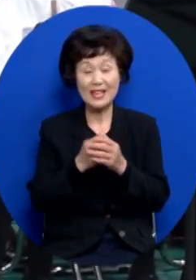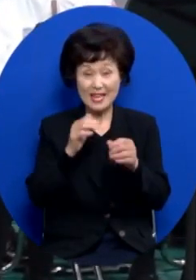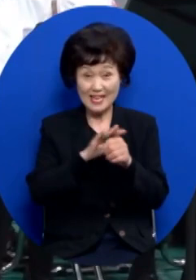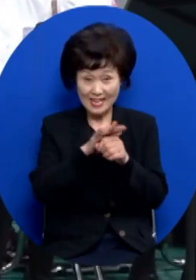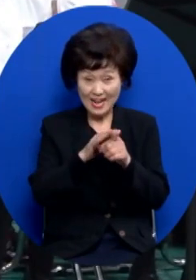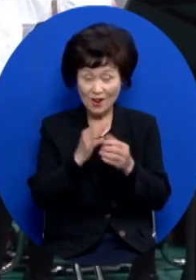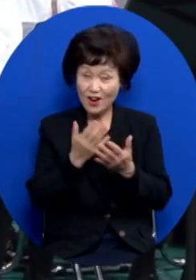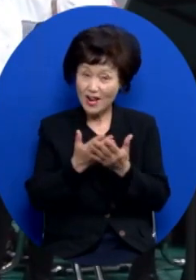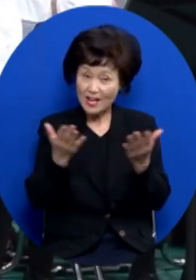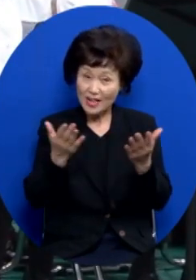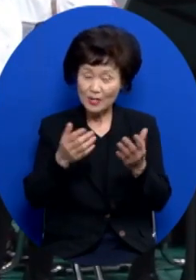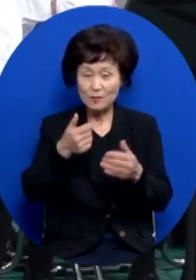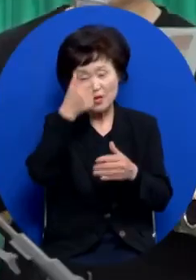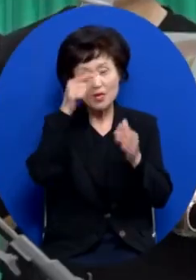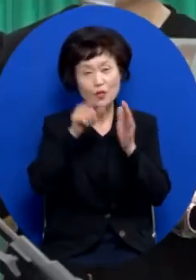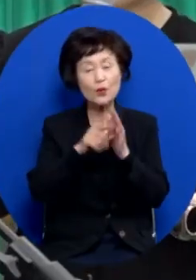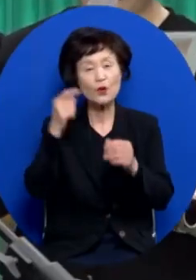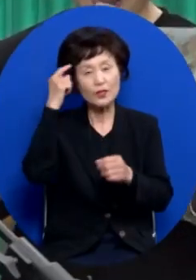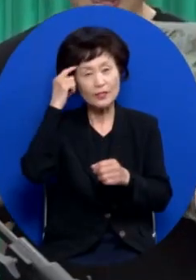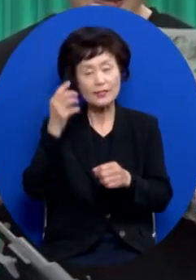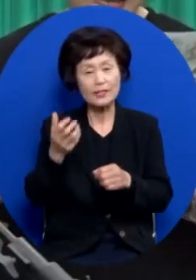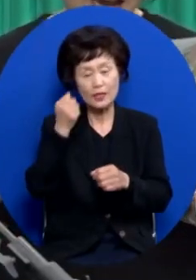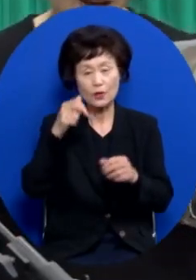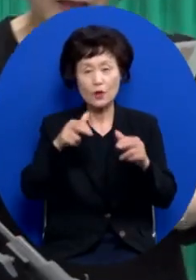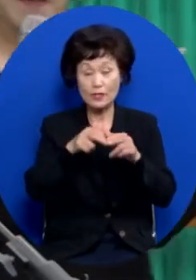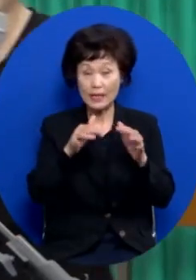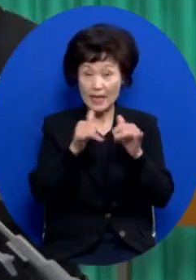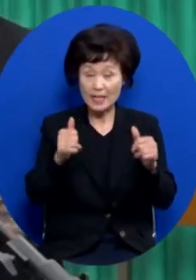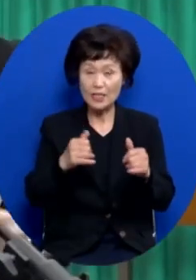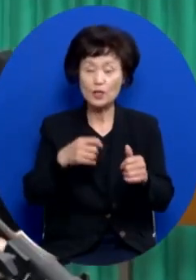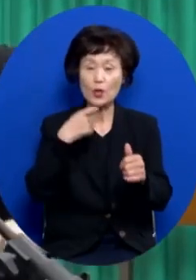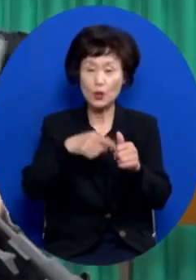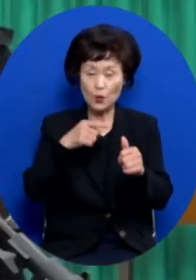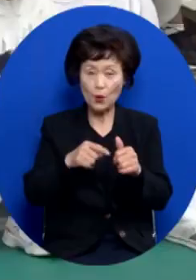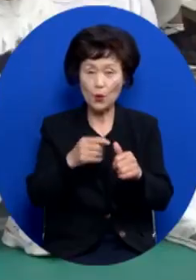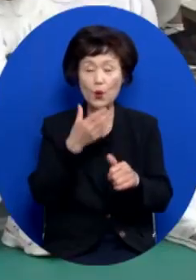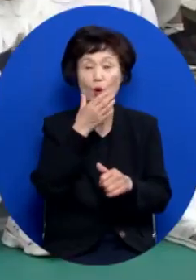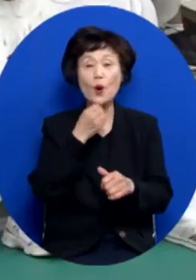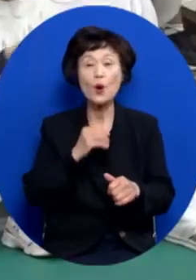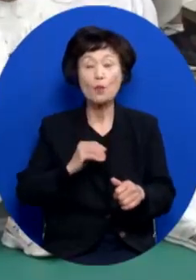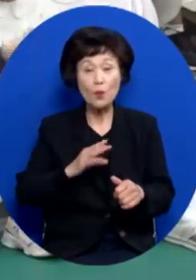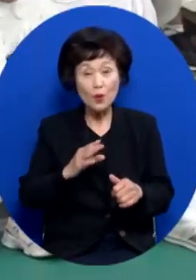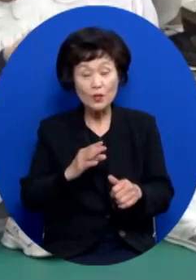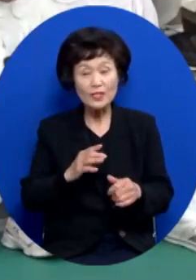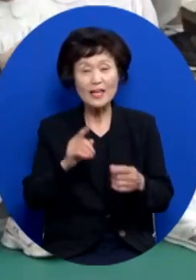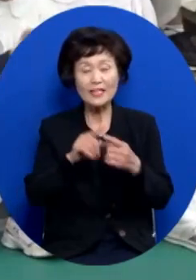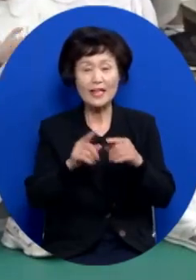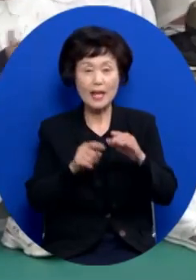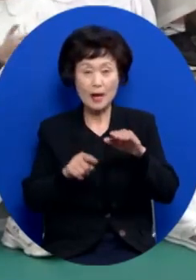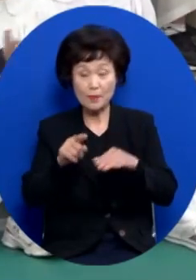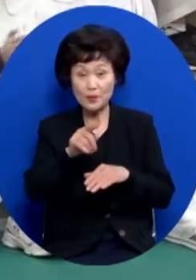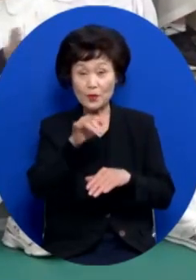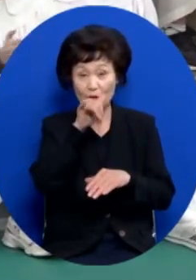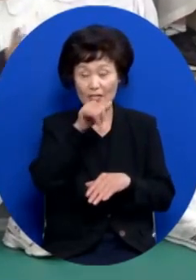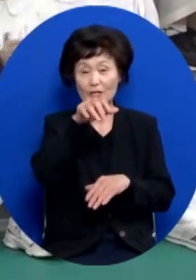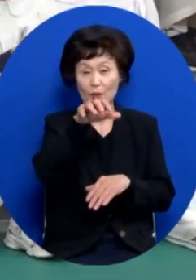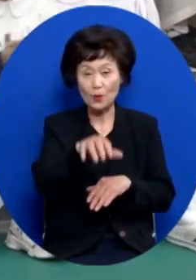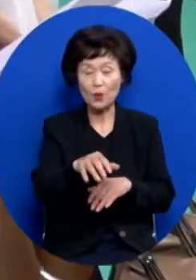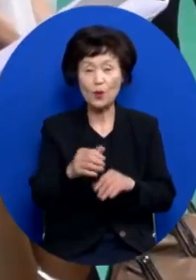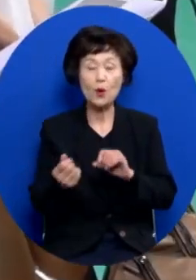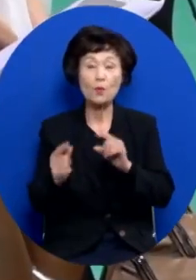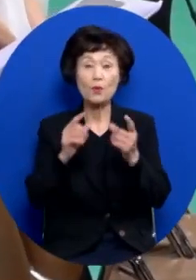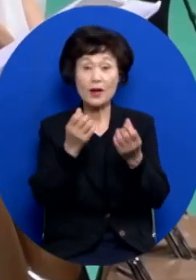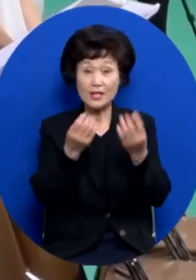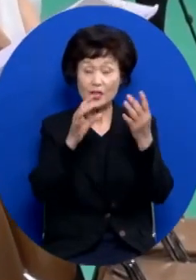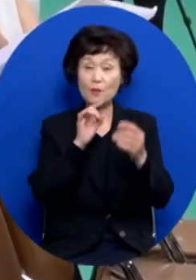사랑과 나눔의 기독 정신으로 장애인의 교육과 복지에 앞장서고 있는 광명복지재단은 부활절뿐만